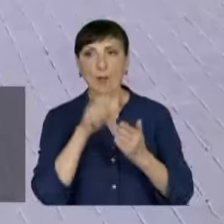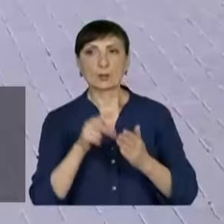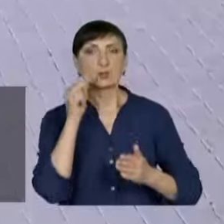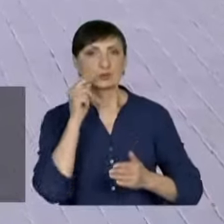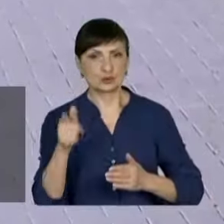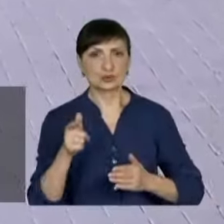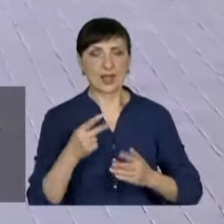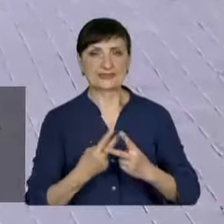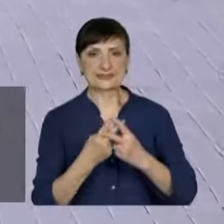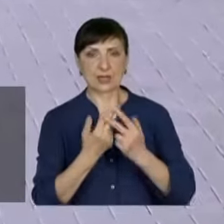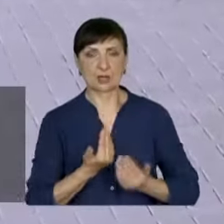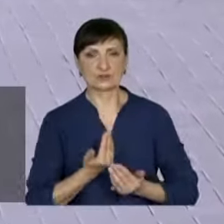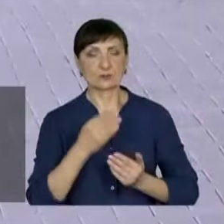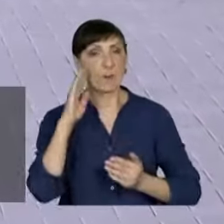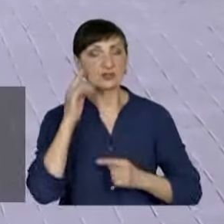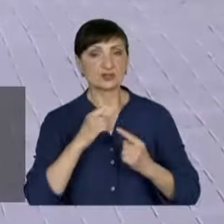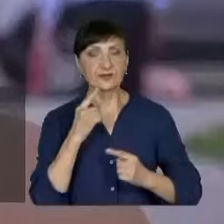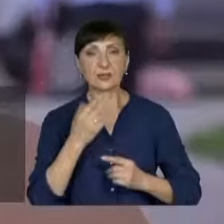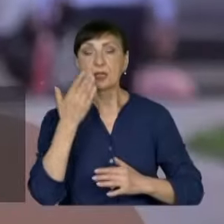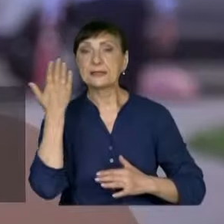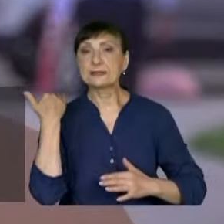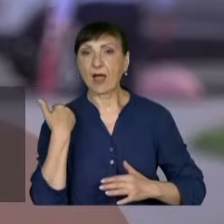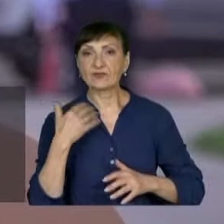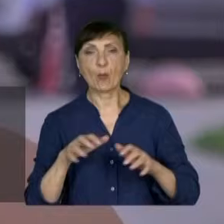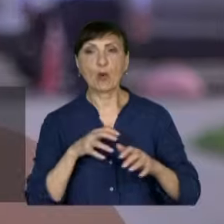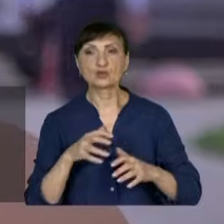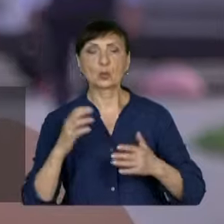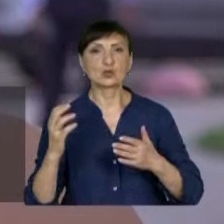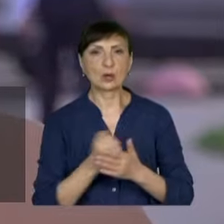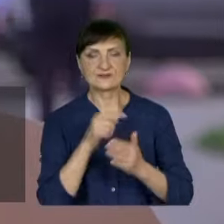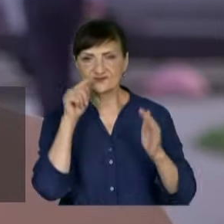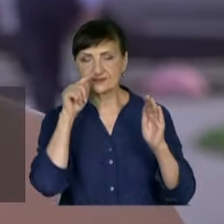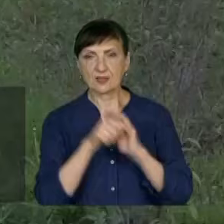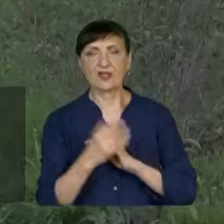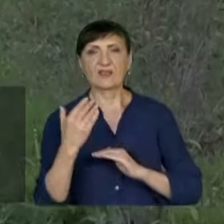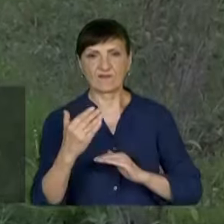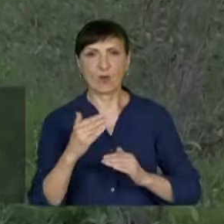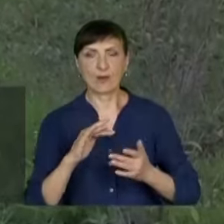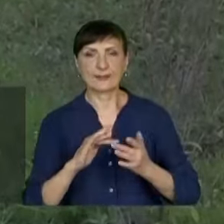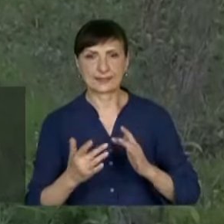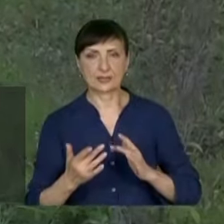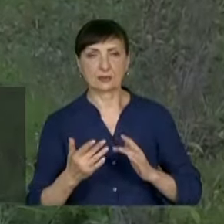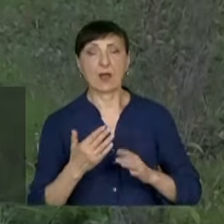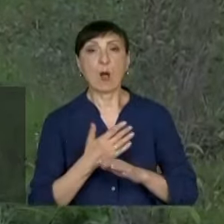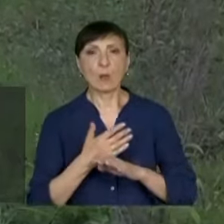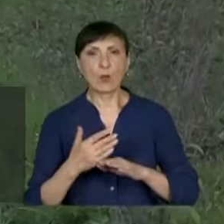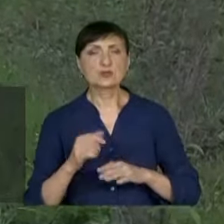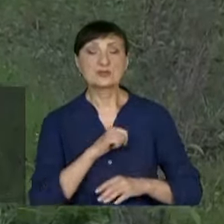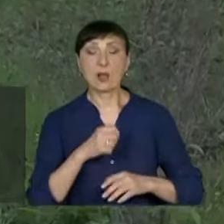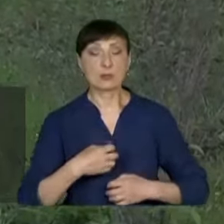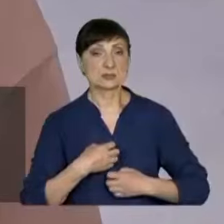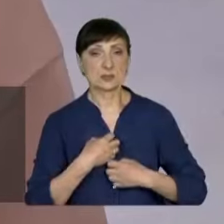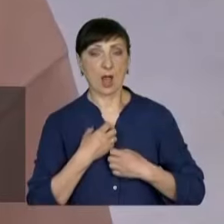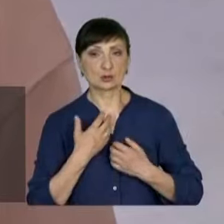житель столицы. Парень рассказывает, что совсем недавно мошенникам удалось взломать его аккаунт, а после началось самое